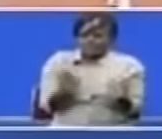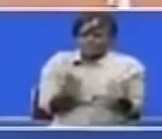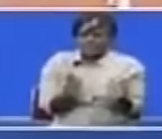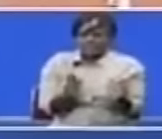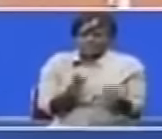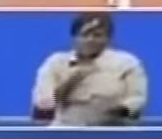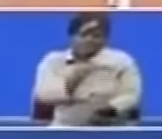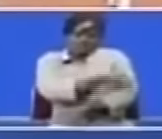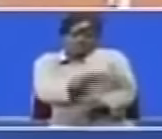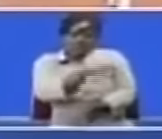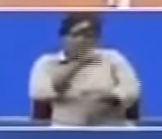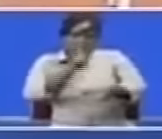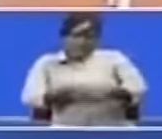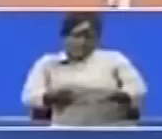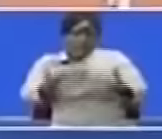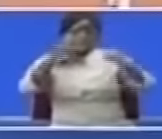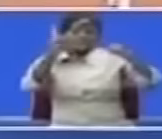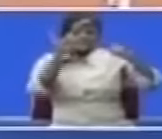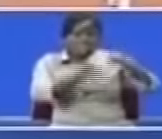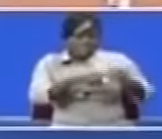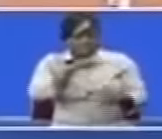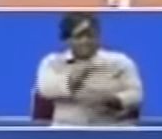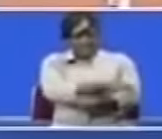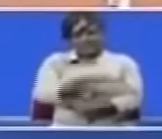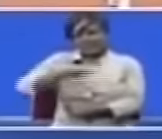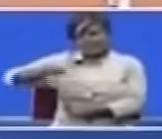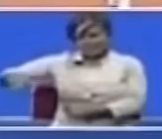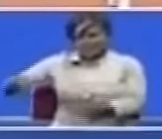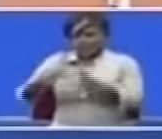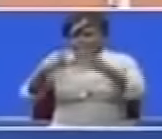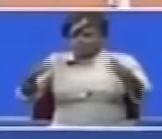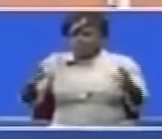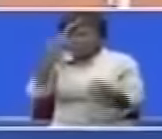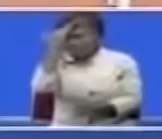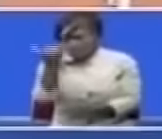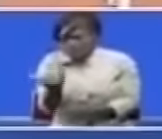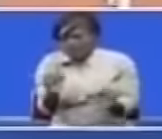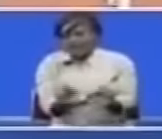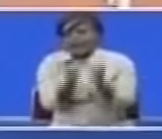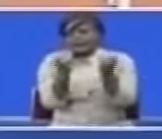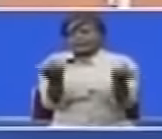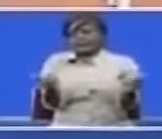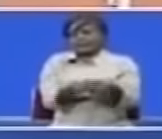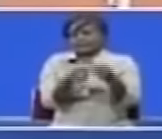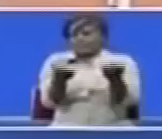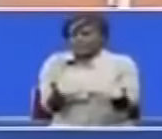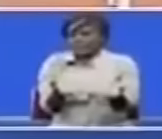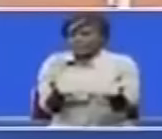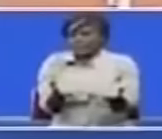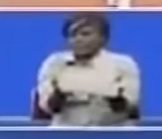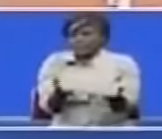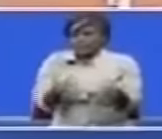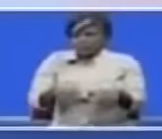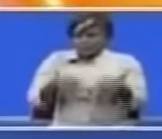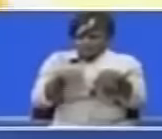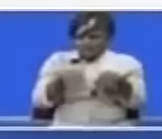kura jioni ya leo mwendo wa saa 11 hapa jijini Dar es Salaam, na labda ni kwa nini ikawa hivyo. Kwa hiyo pata taarifa